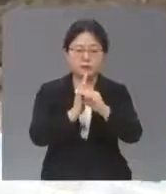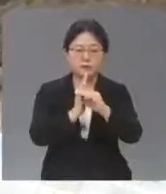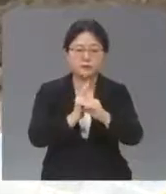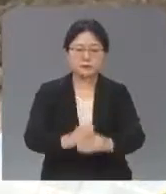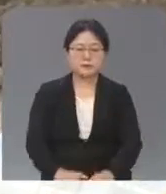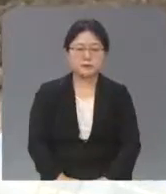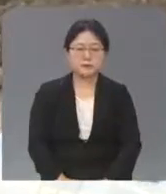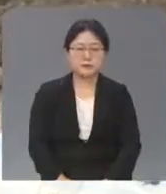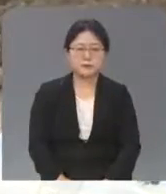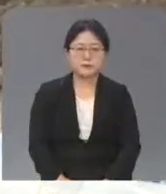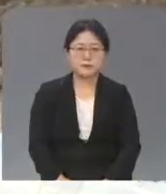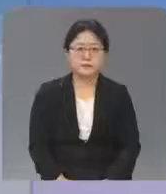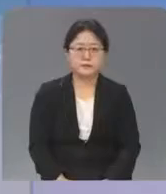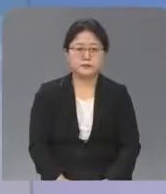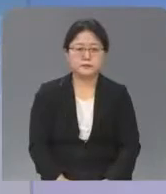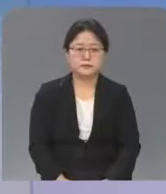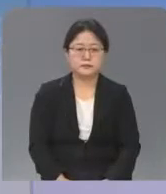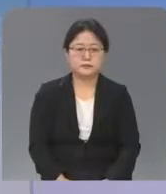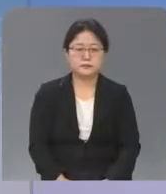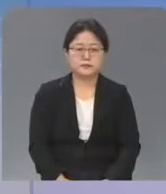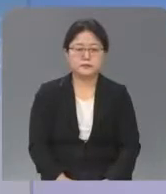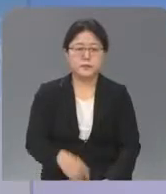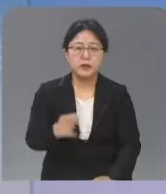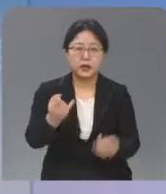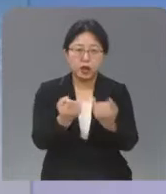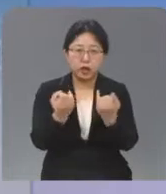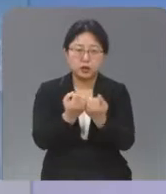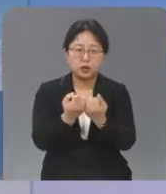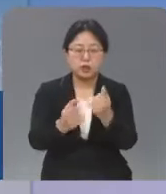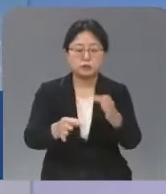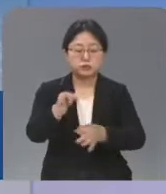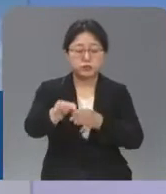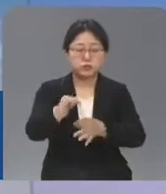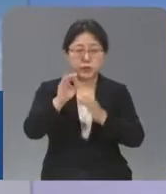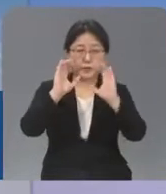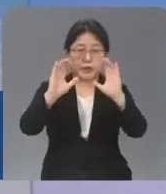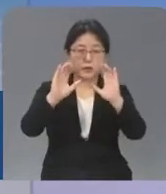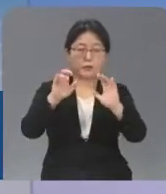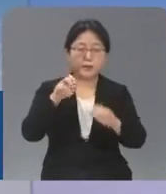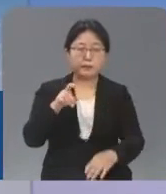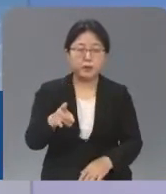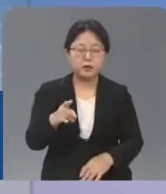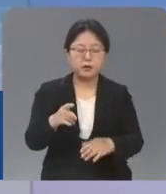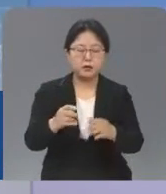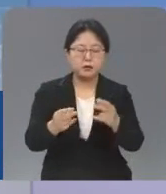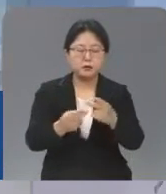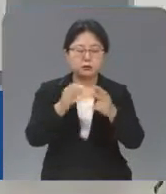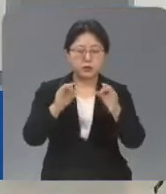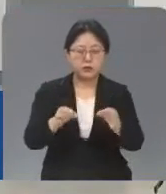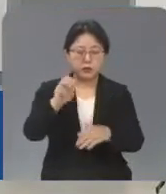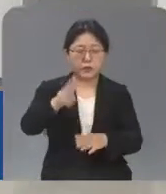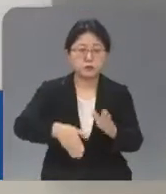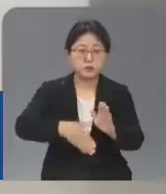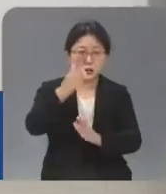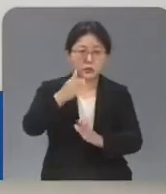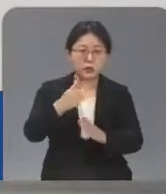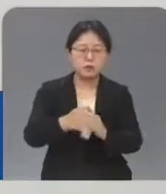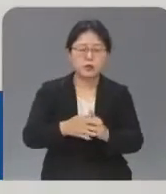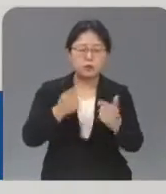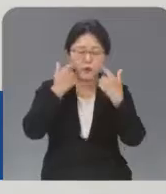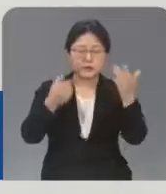도시관리계획 결정사항을 고시했습니다. 개발 제한구역 해제에 따라 광주시는 지구 단위 계획을 수립해